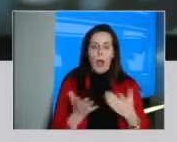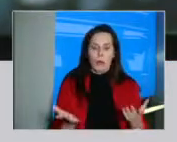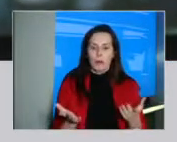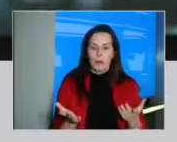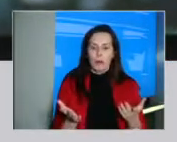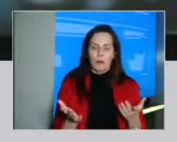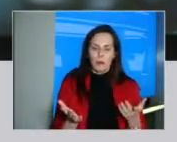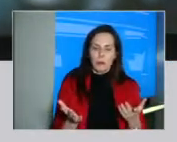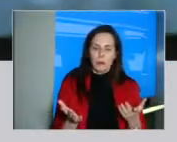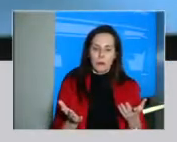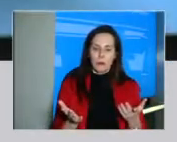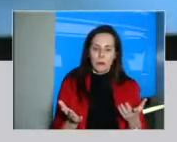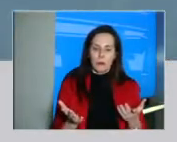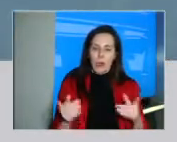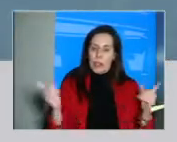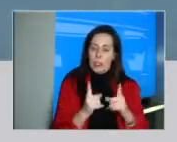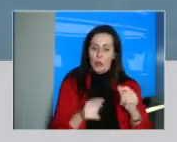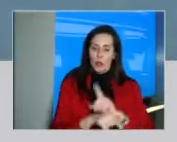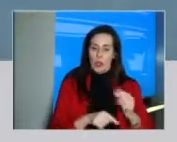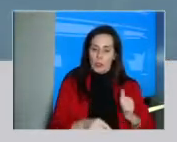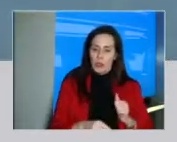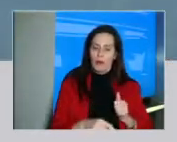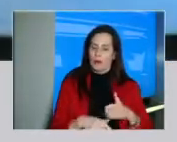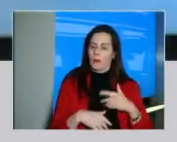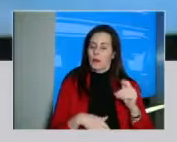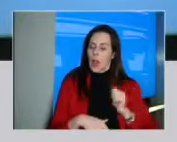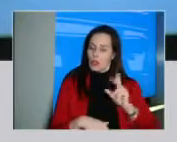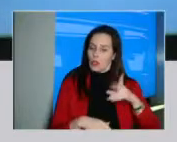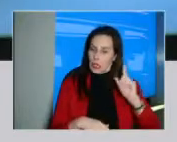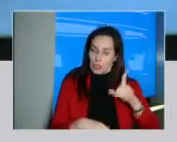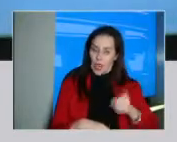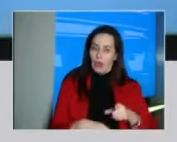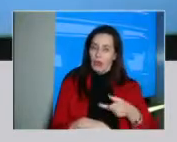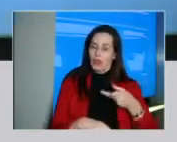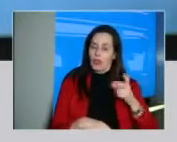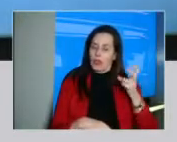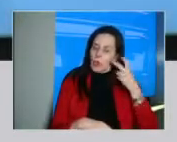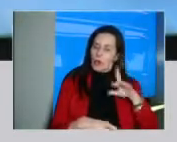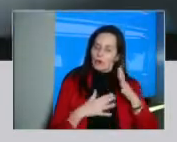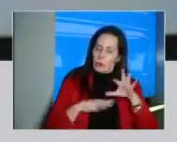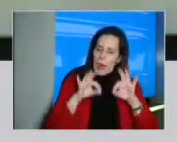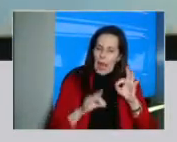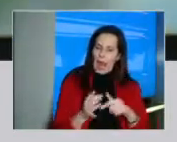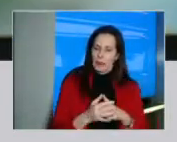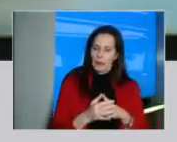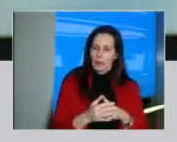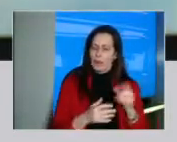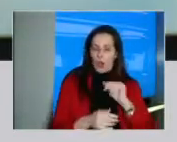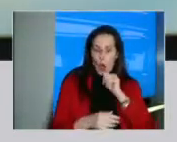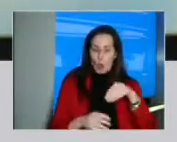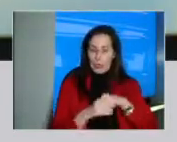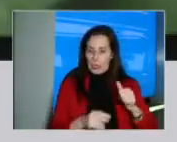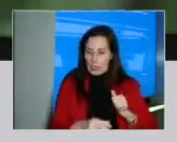כגון קיצור שירות, תגמול חיילים שכן יש בהם צורך, גיוס יותר בררני, מי שלא רוצה